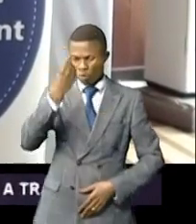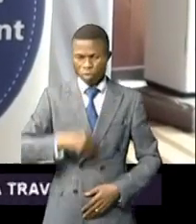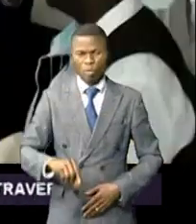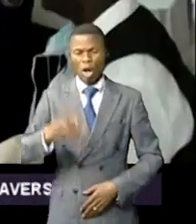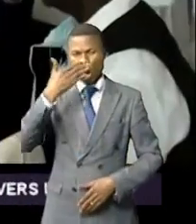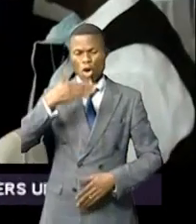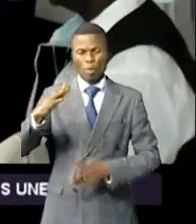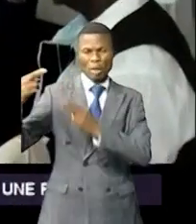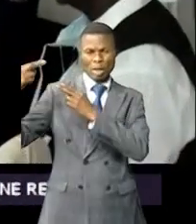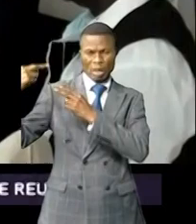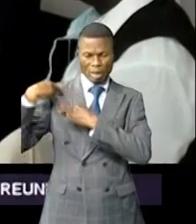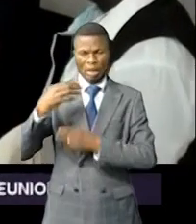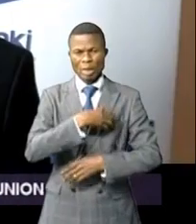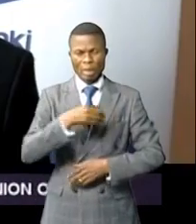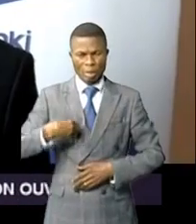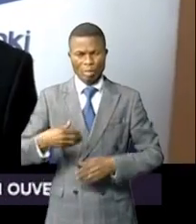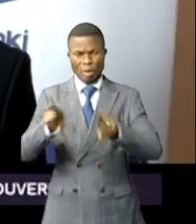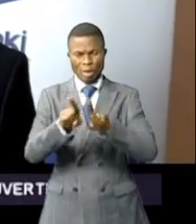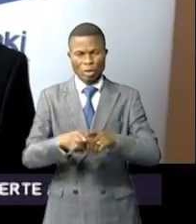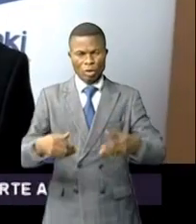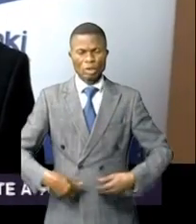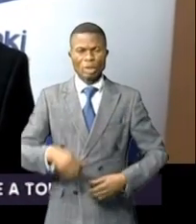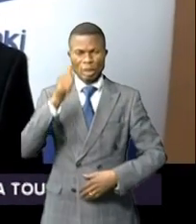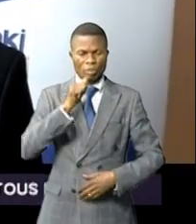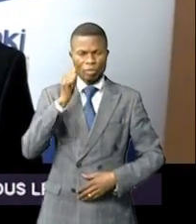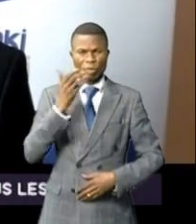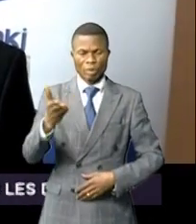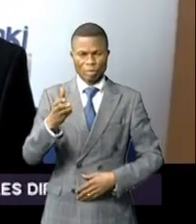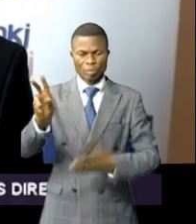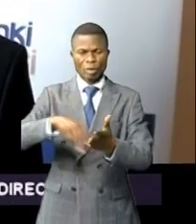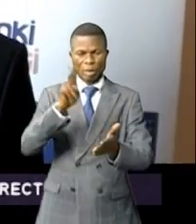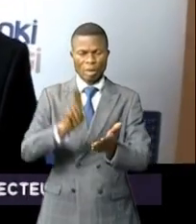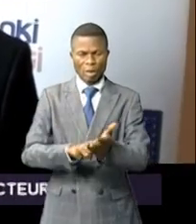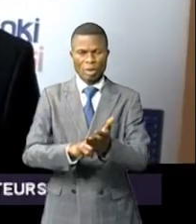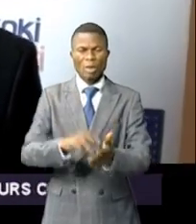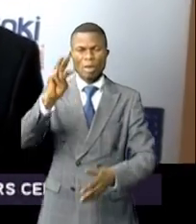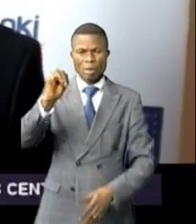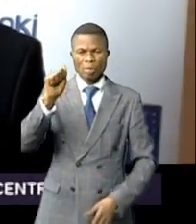et responsable des femmes et filles. Merci beaucoup. Je crois que le protocole de Maputo,